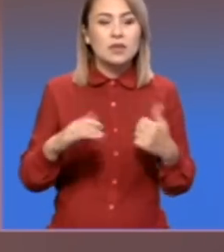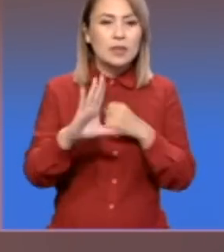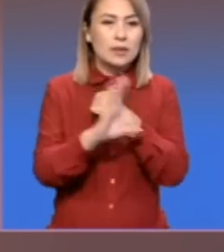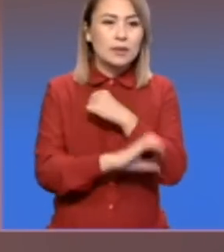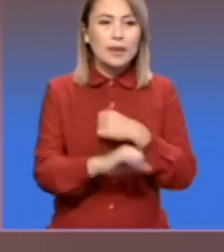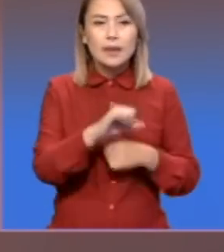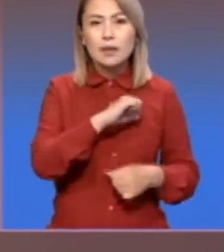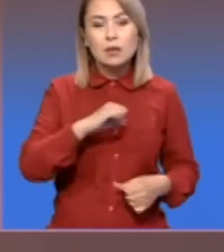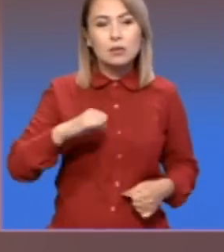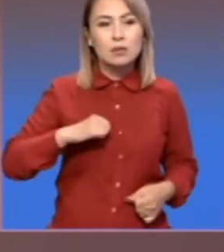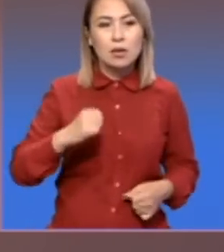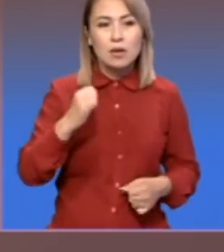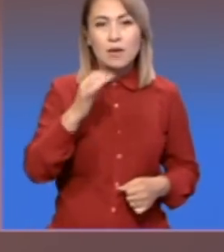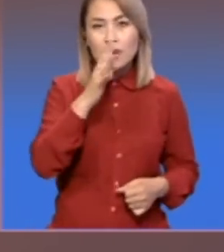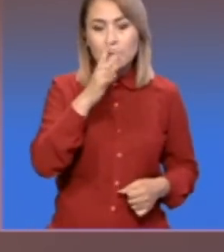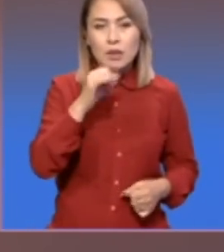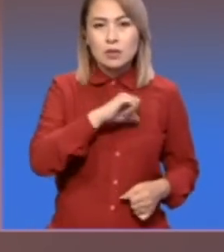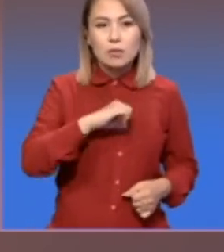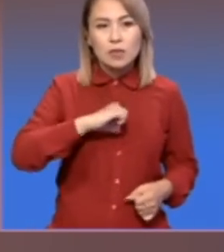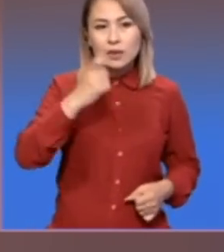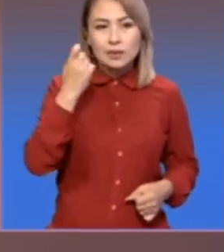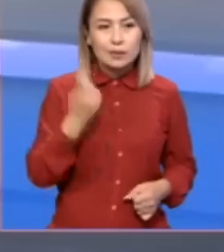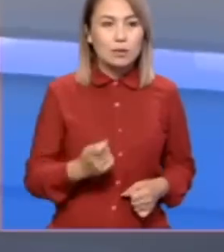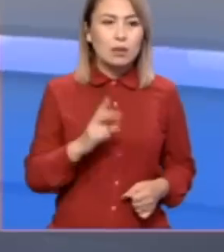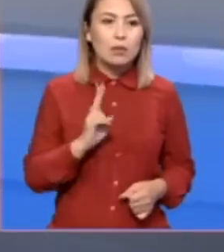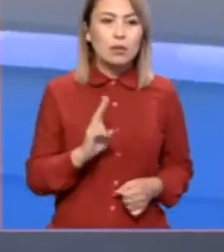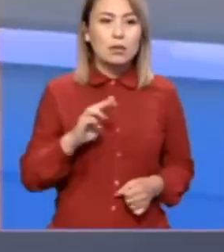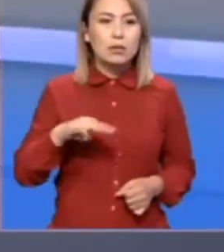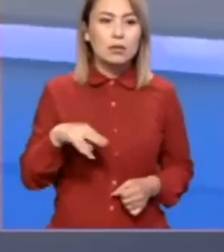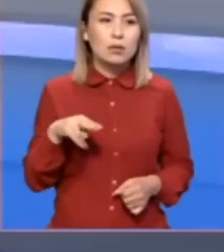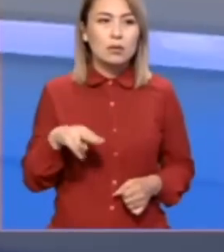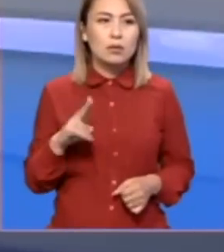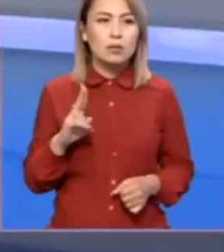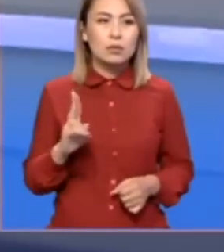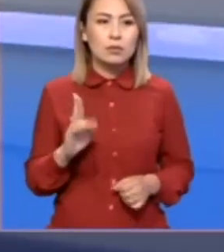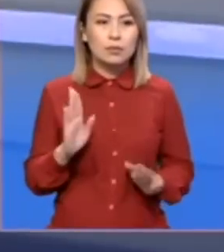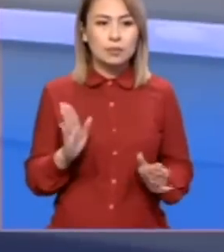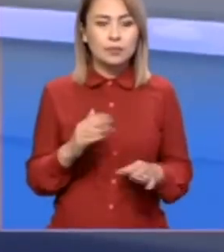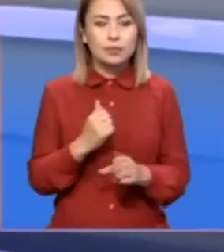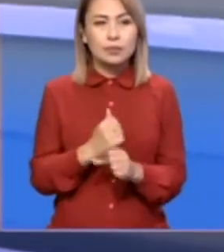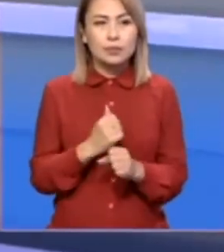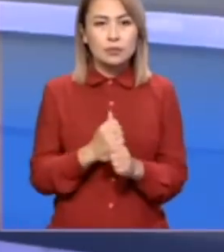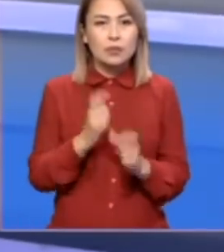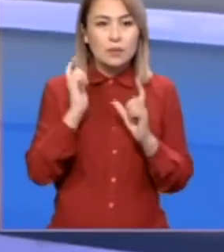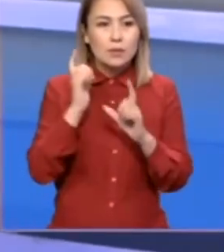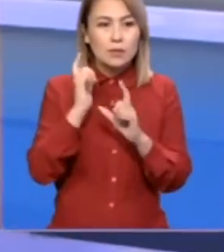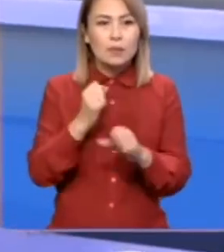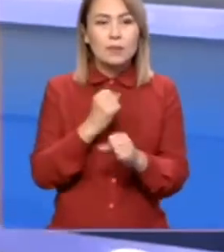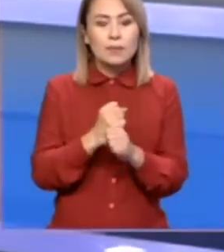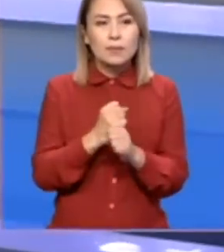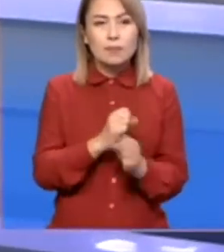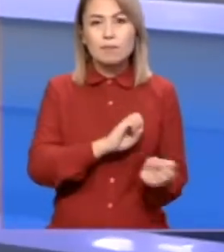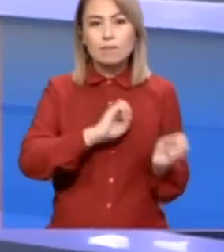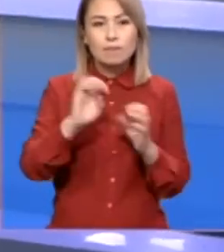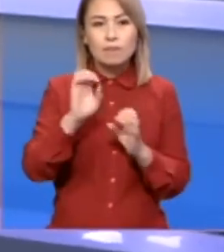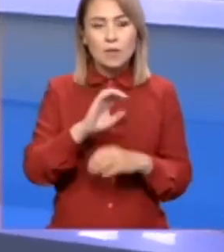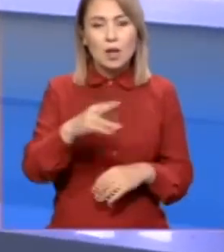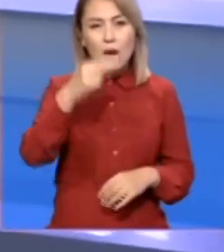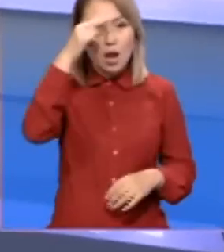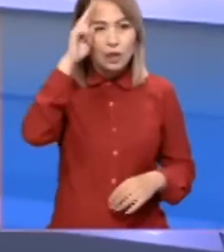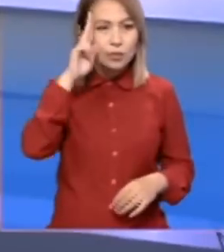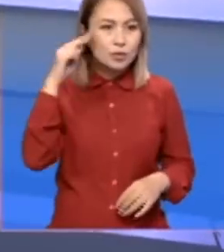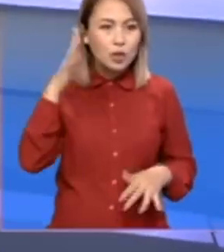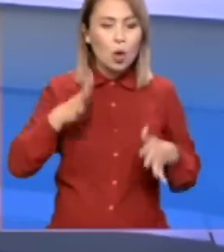арзан тасымалдау ол КТК арқылы. Ең арзан тасымал. Біз Транскаспий арқылы мысалға Әзірбайжан,